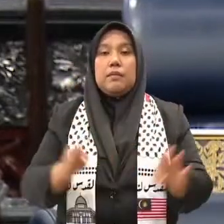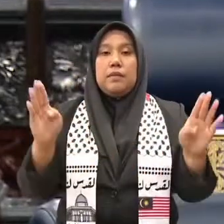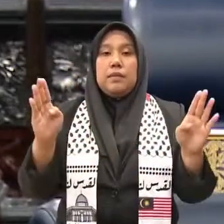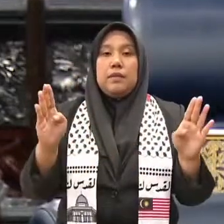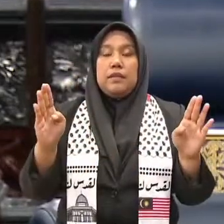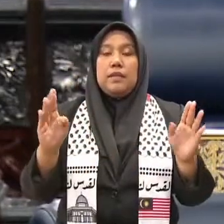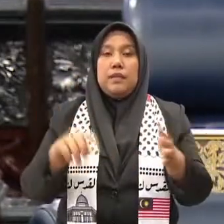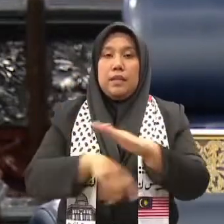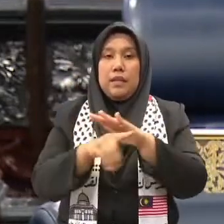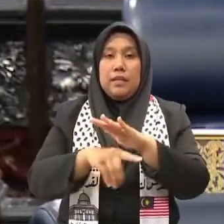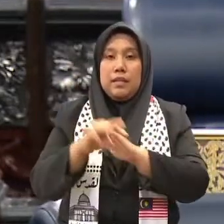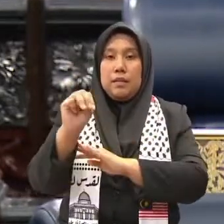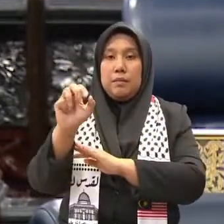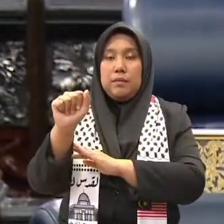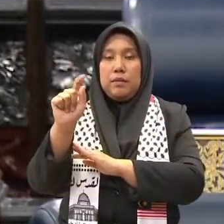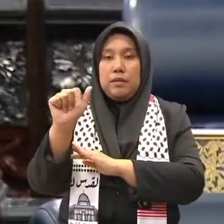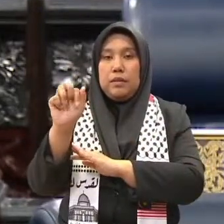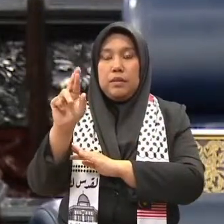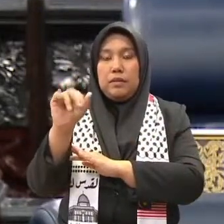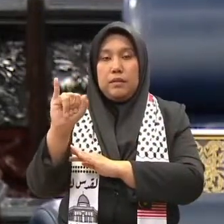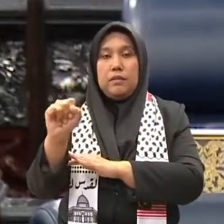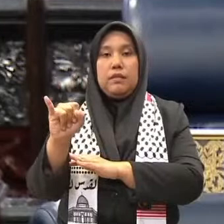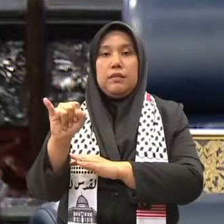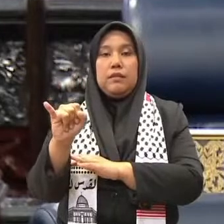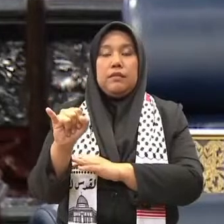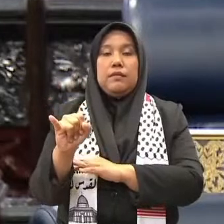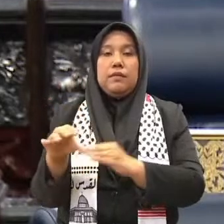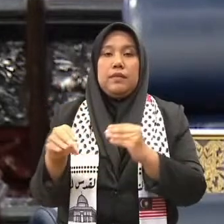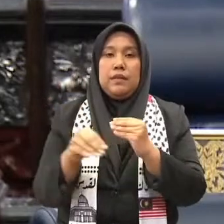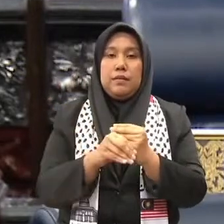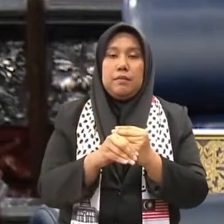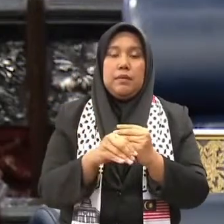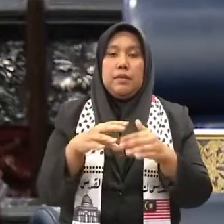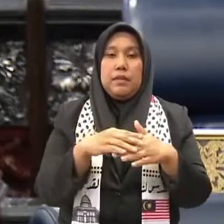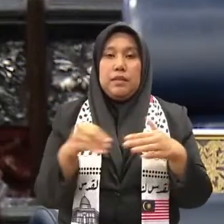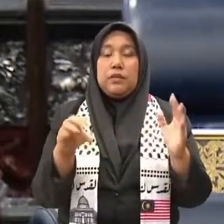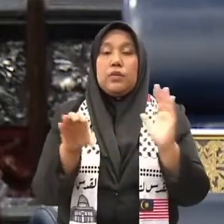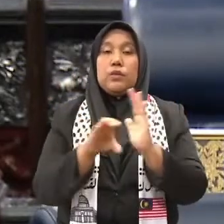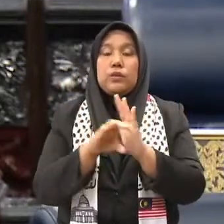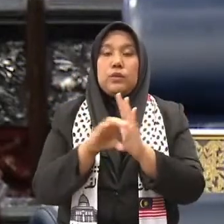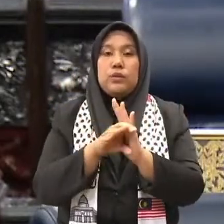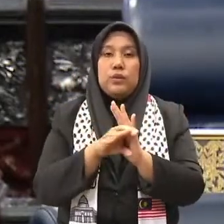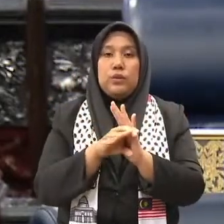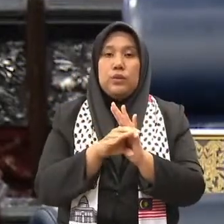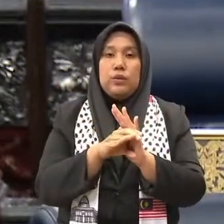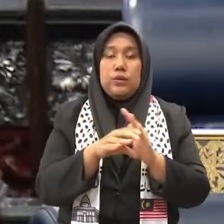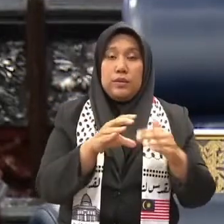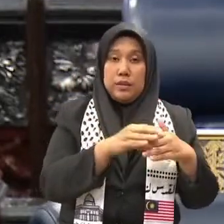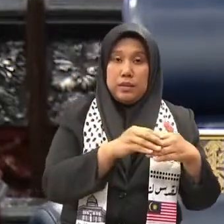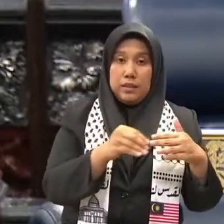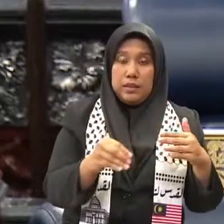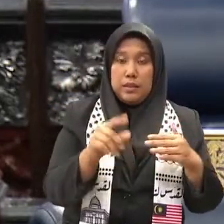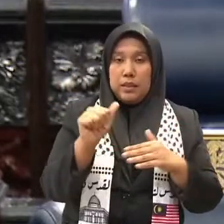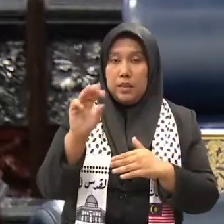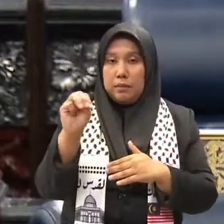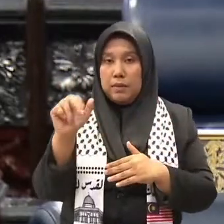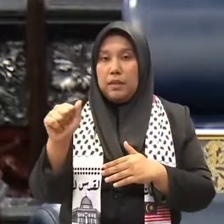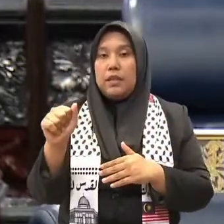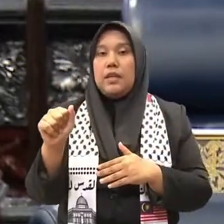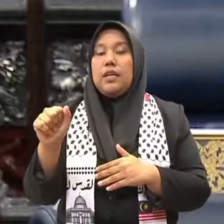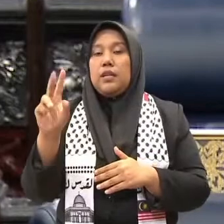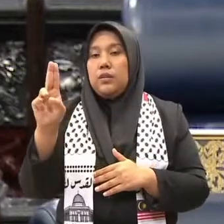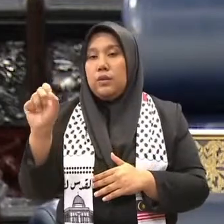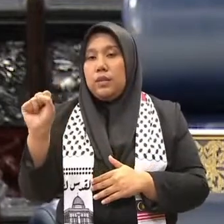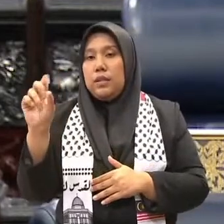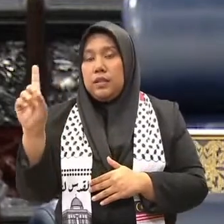dan perlu mengikut kadar faedah mata Wang yang menambat Ringgit contohnya jika Ringgit ditambat dengan dolar Amerika kita perlu menaikkan